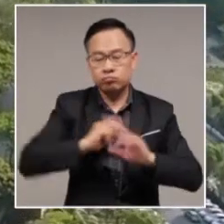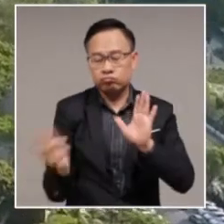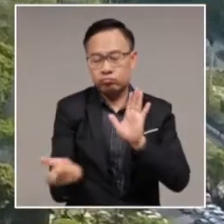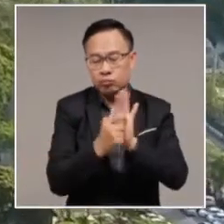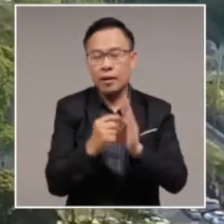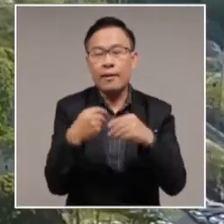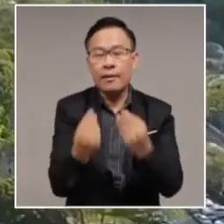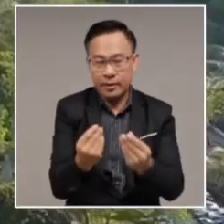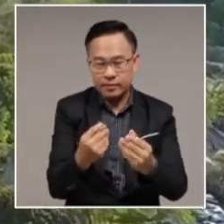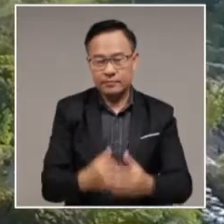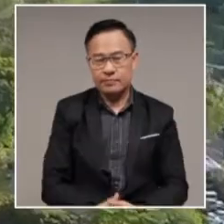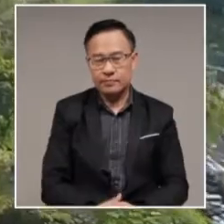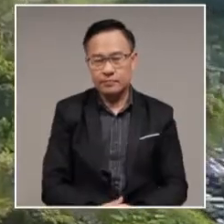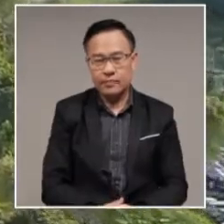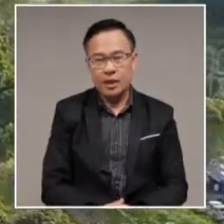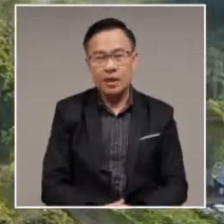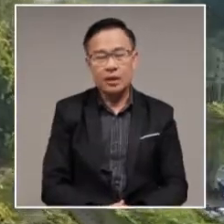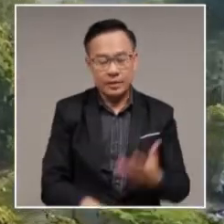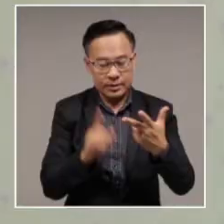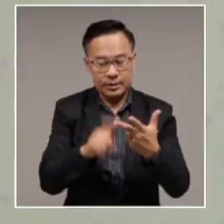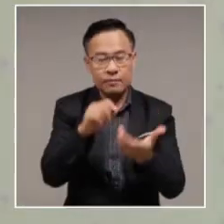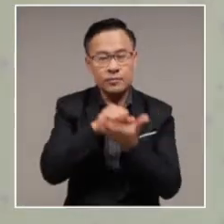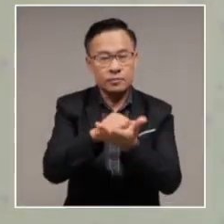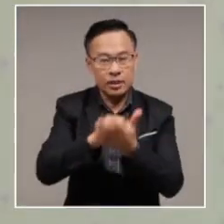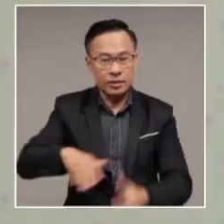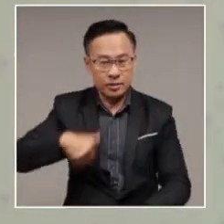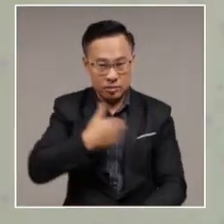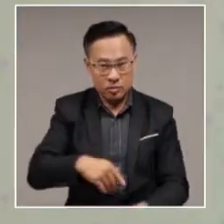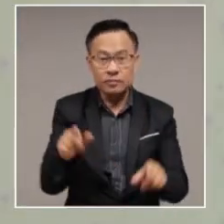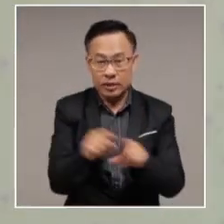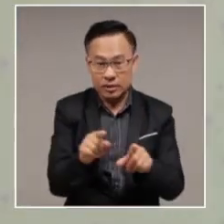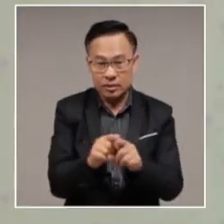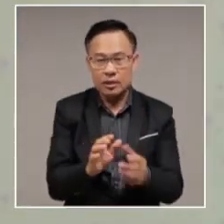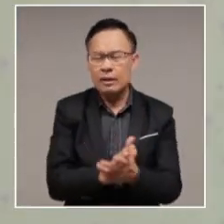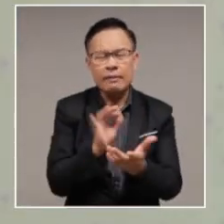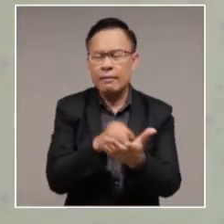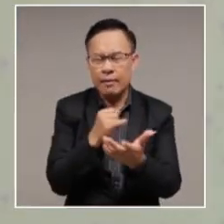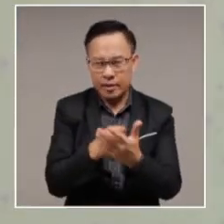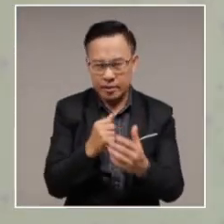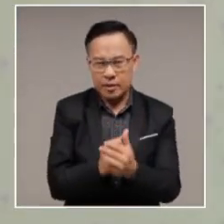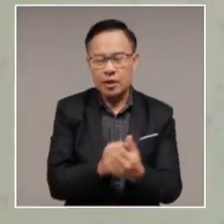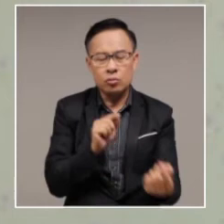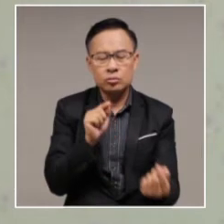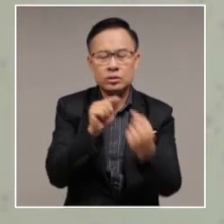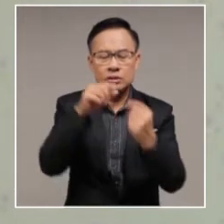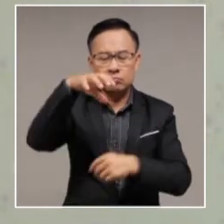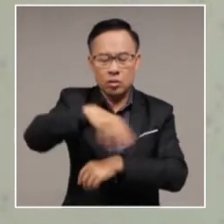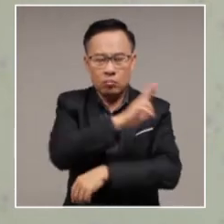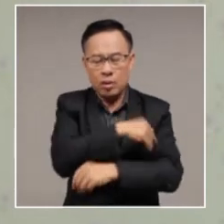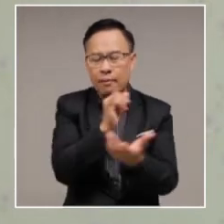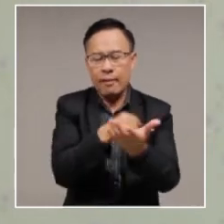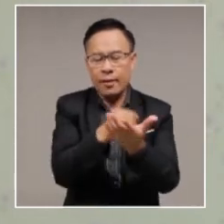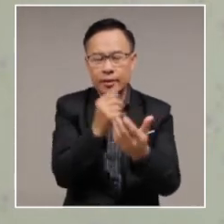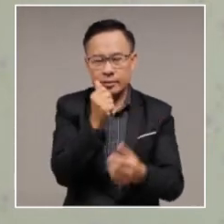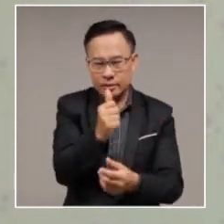ได้กำหนดให้นะคะแล้วก็ในเรื่องของการบริการด้านสาธารณสุขนะคะท่านสามารถเข้าไ